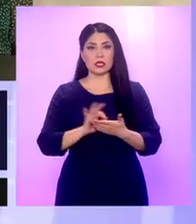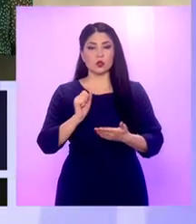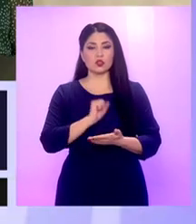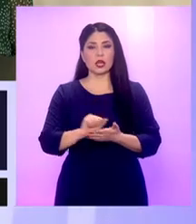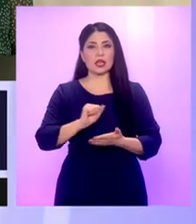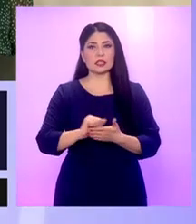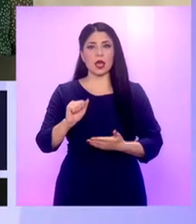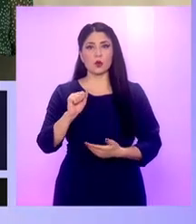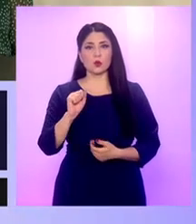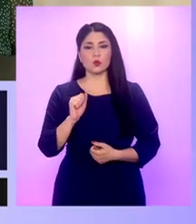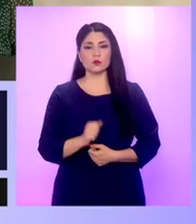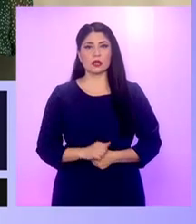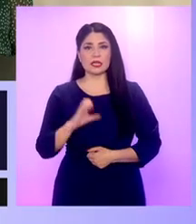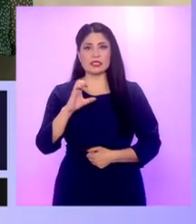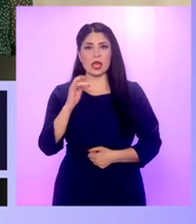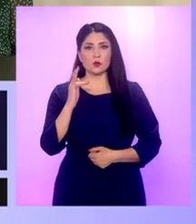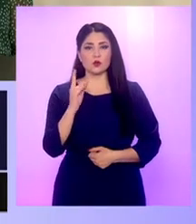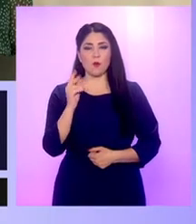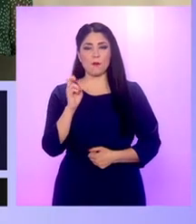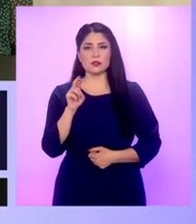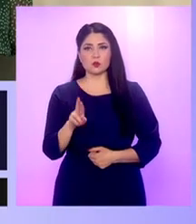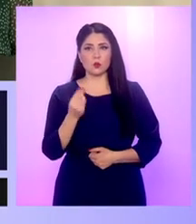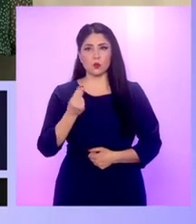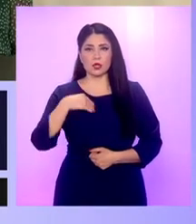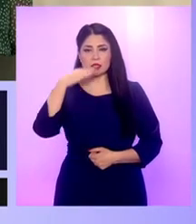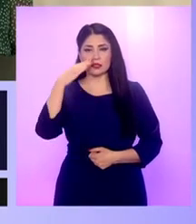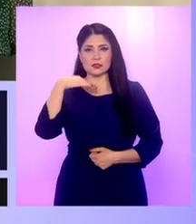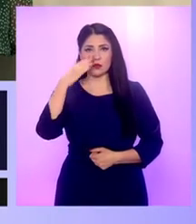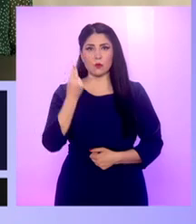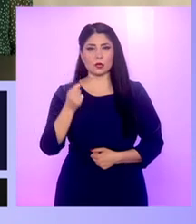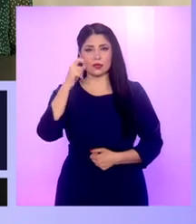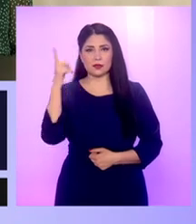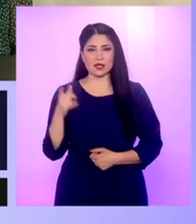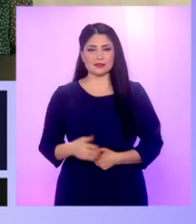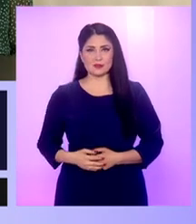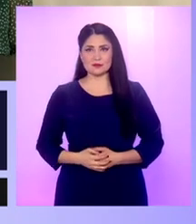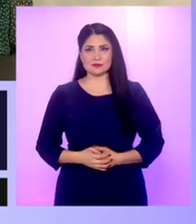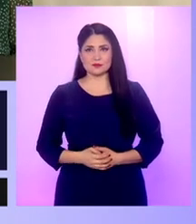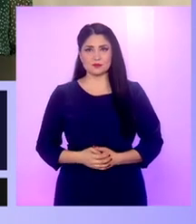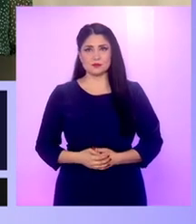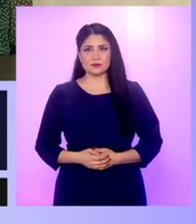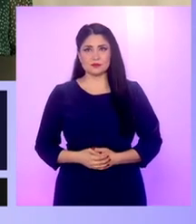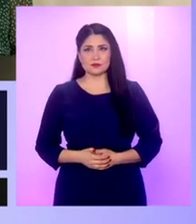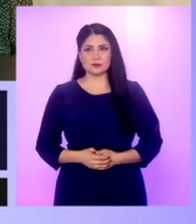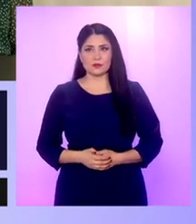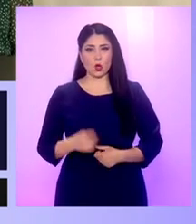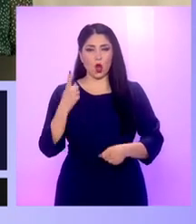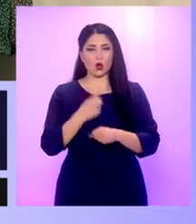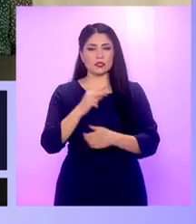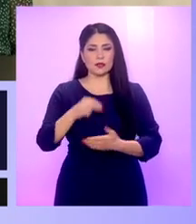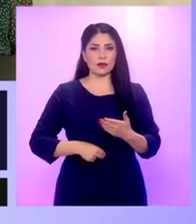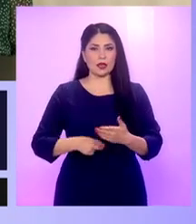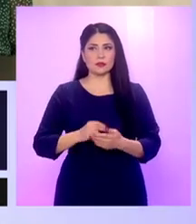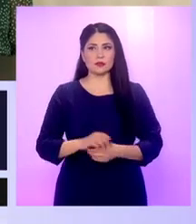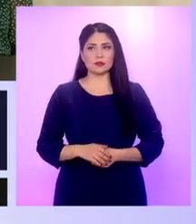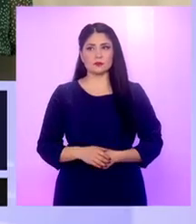și gazetarul Cristian Tudor Popescu. Vă salut, domnule Popescu, bună ziua! Bună dimineața! Ordinul semnat de secretarul de stat